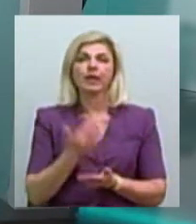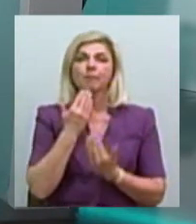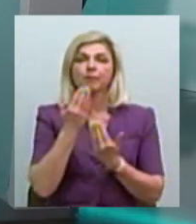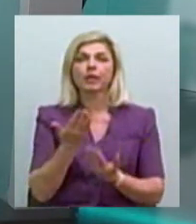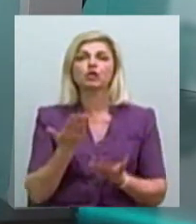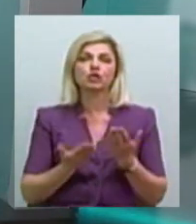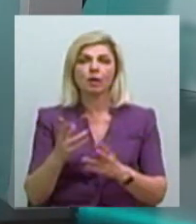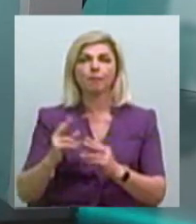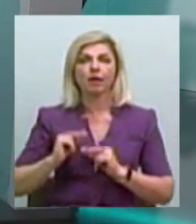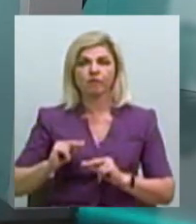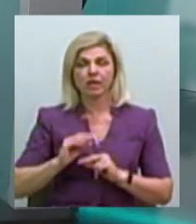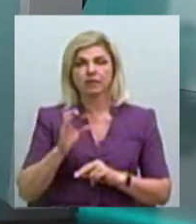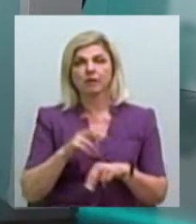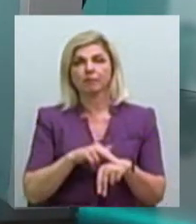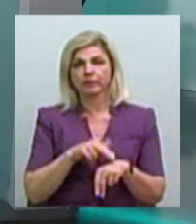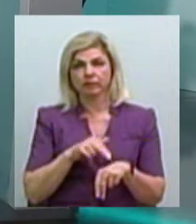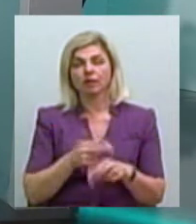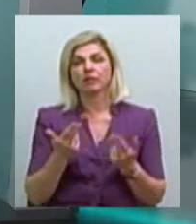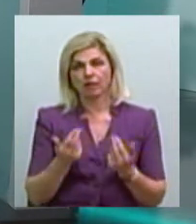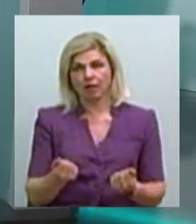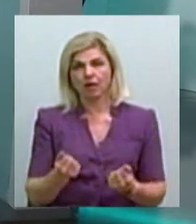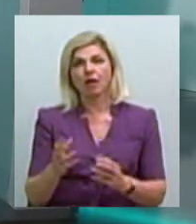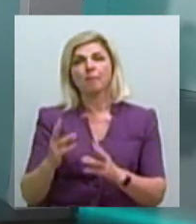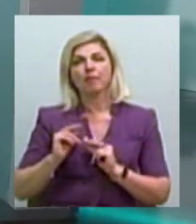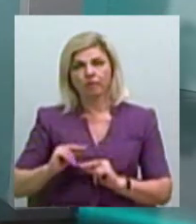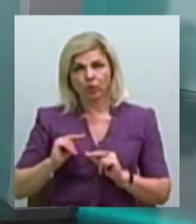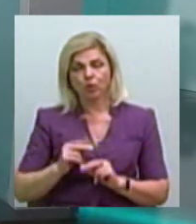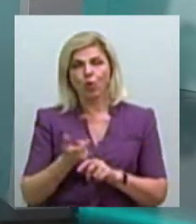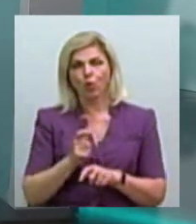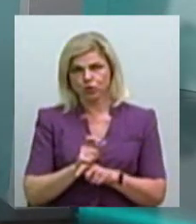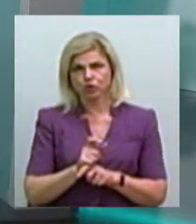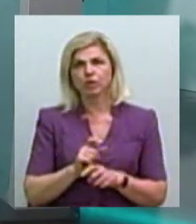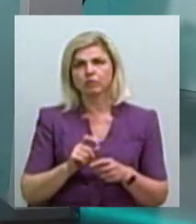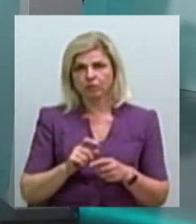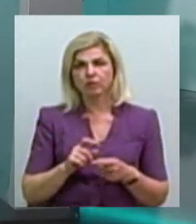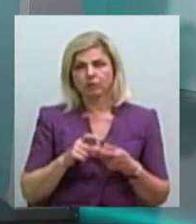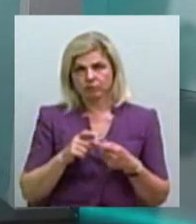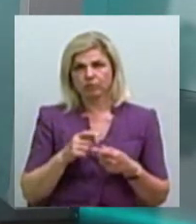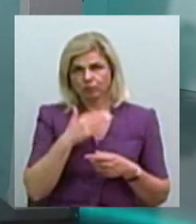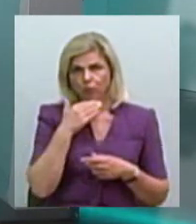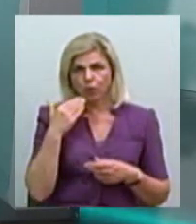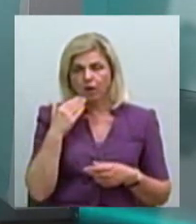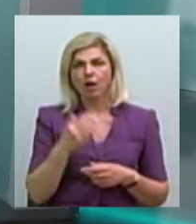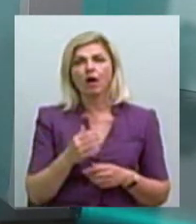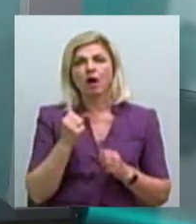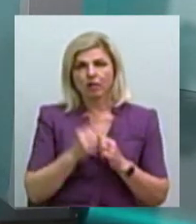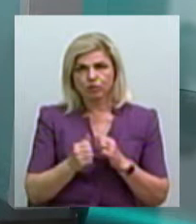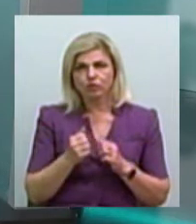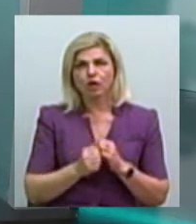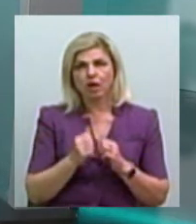з органами внутрішніх справ? Да, мы співпрацюємо и очень даже тесно. Неоднократно они даже привлекали